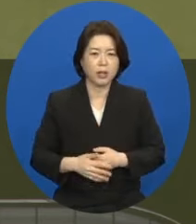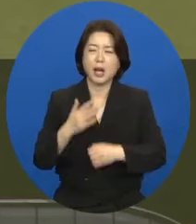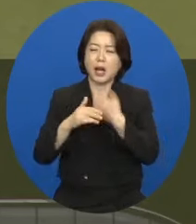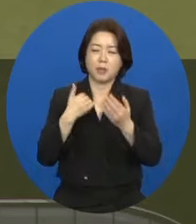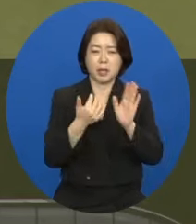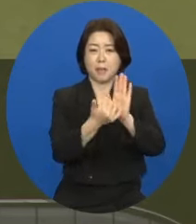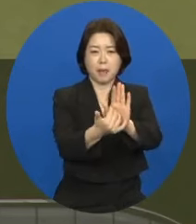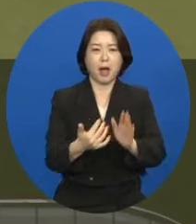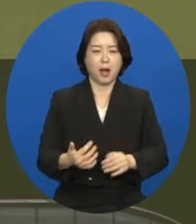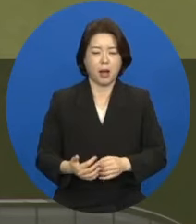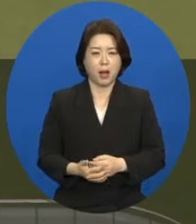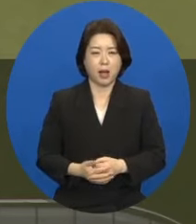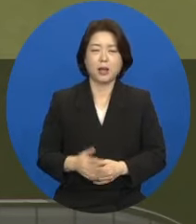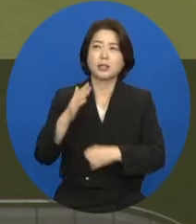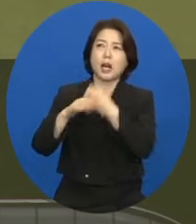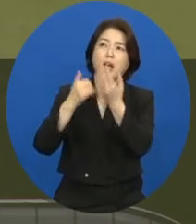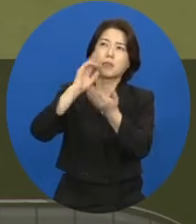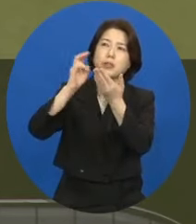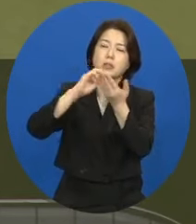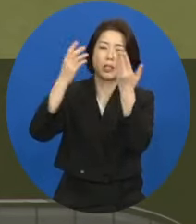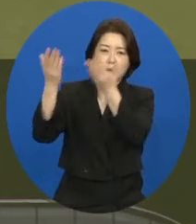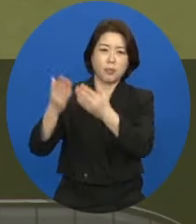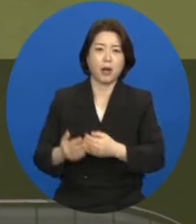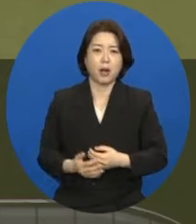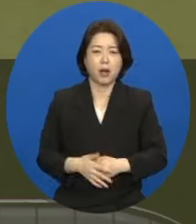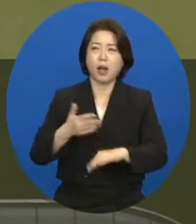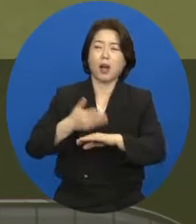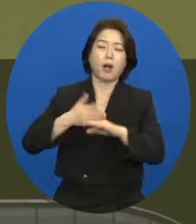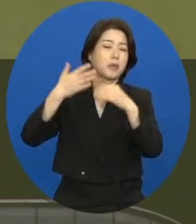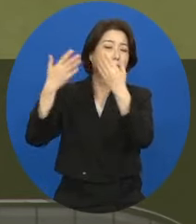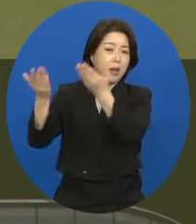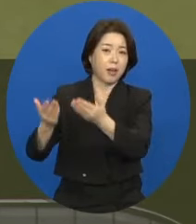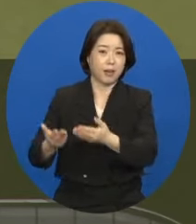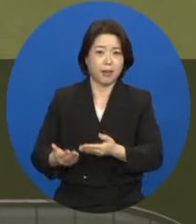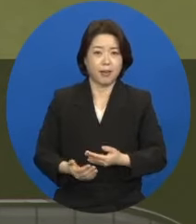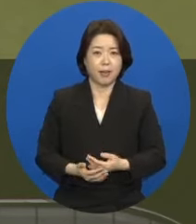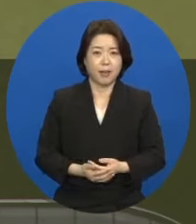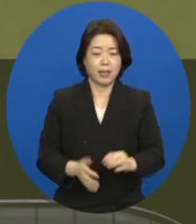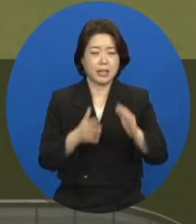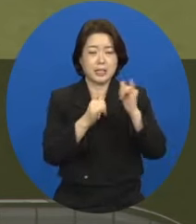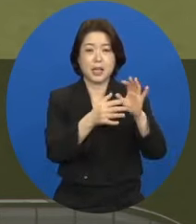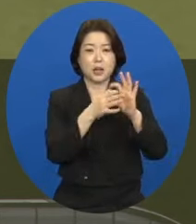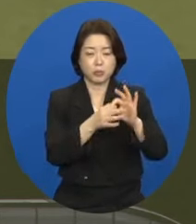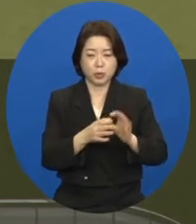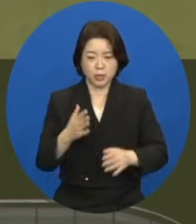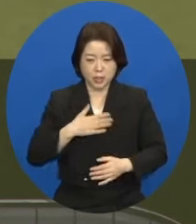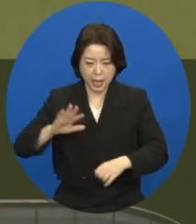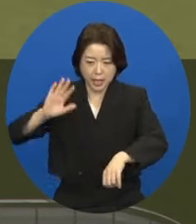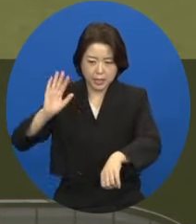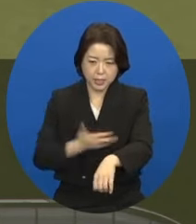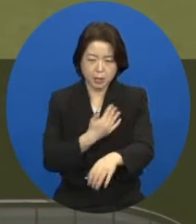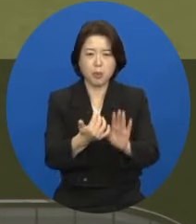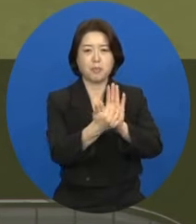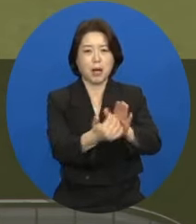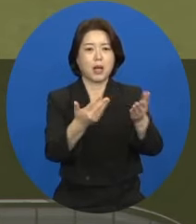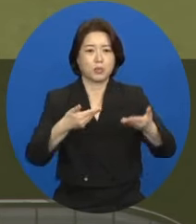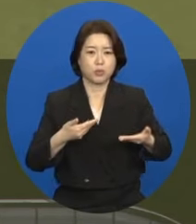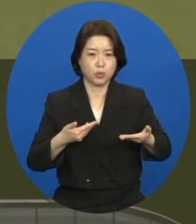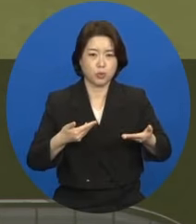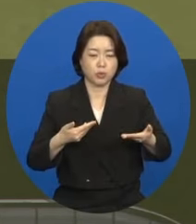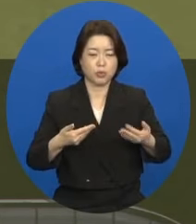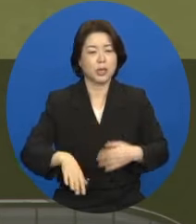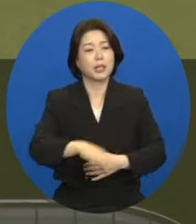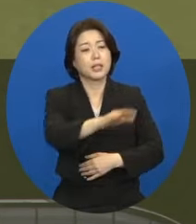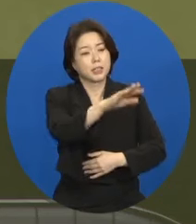하나님을 찬양할 주로다. 세 번역에는 감사할 주로다. 사람을 통해서 막아주셨다는 것이죠. 너의